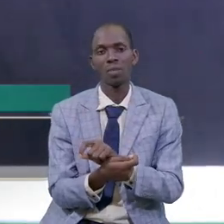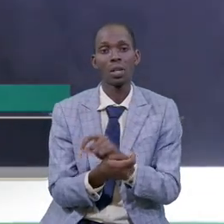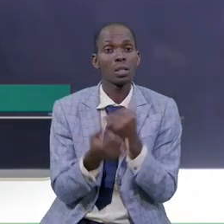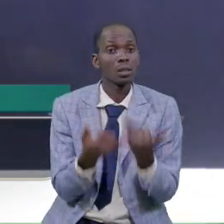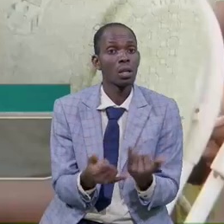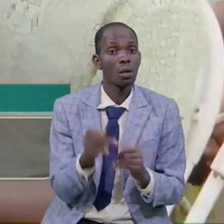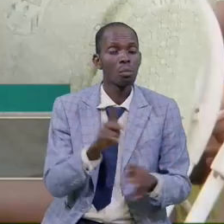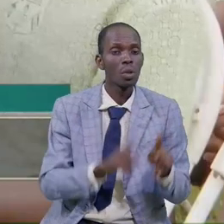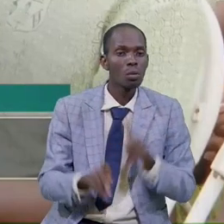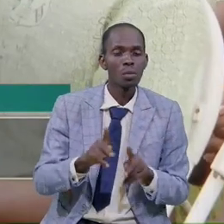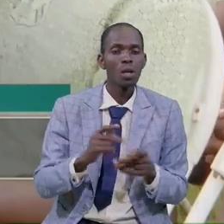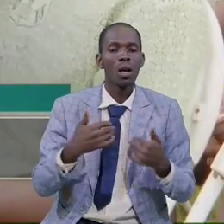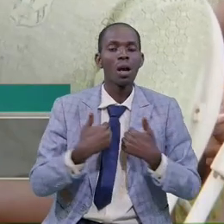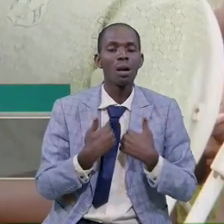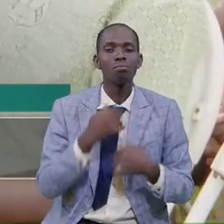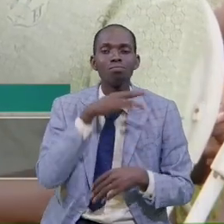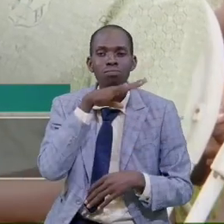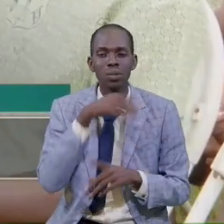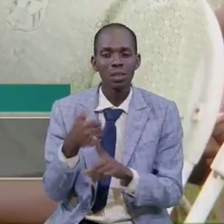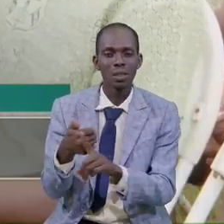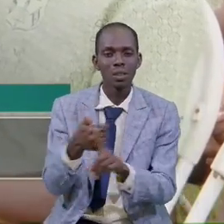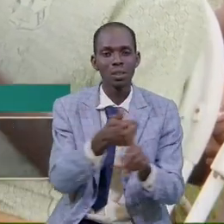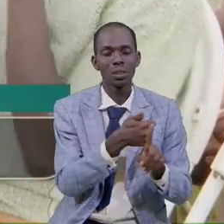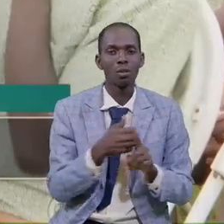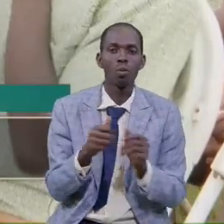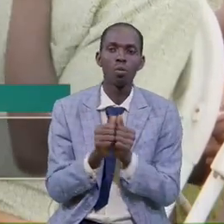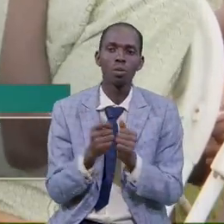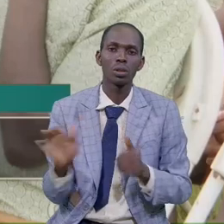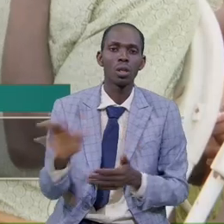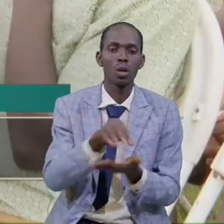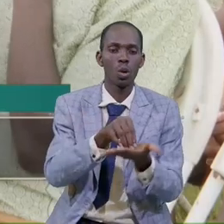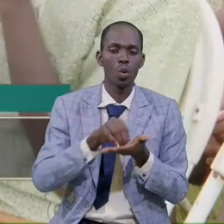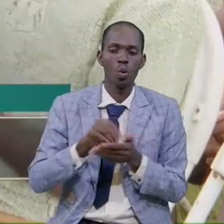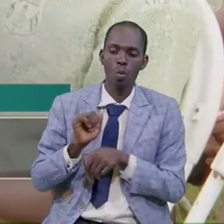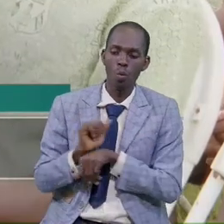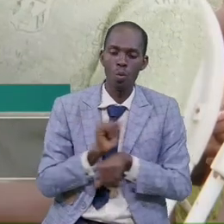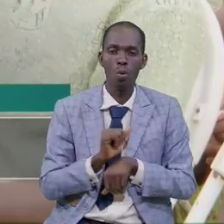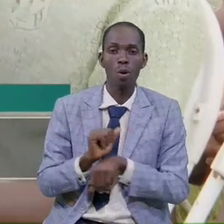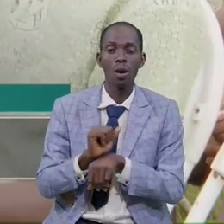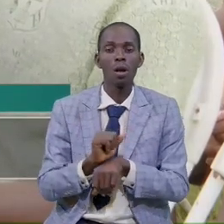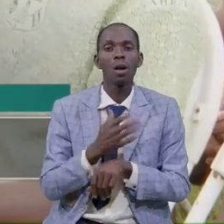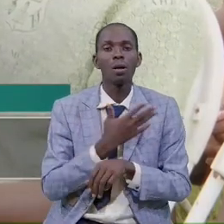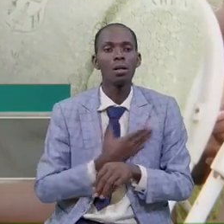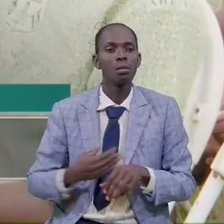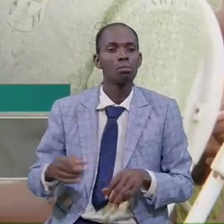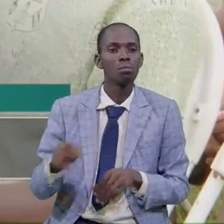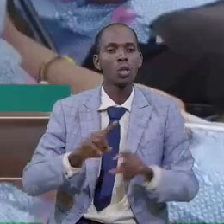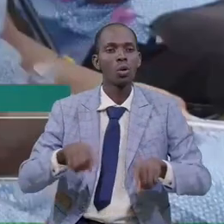se souillèrent par leurs œuvres. Ils se prostituèrent